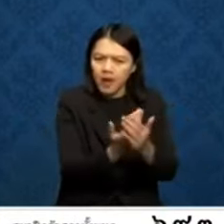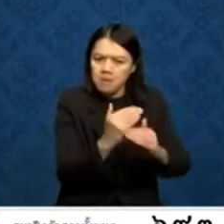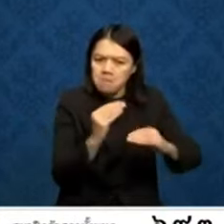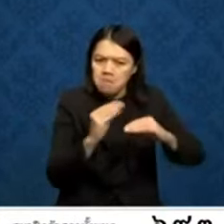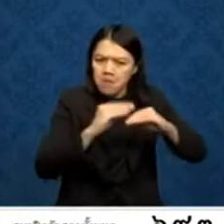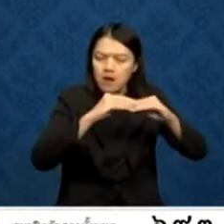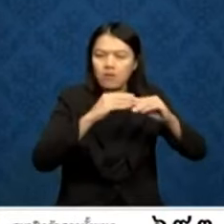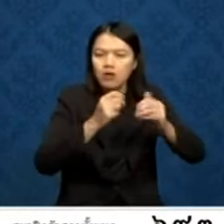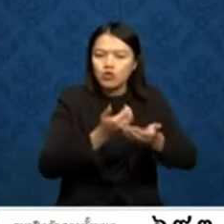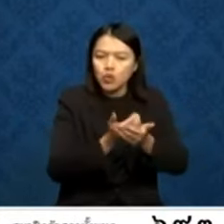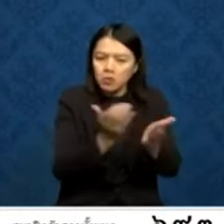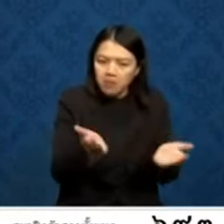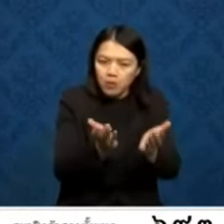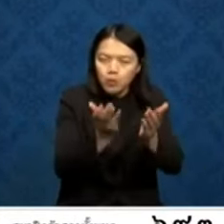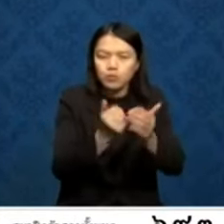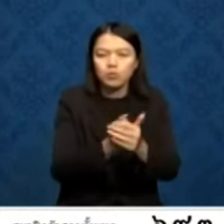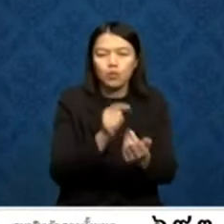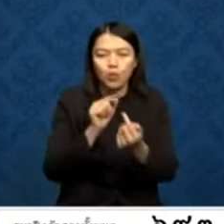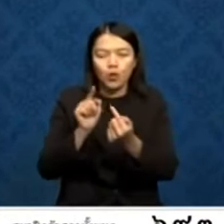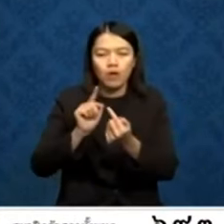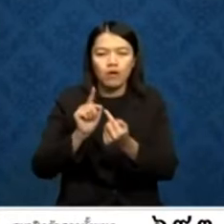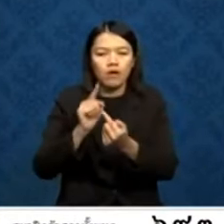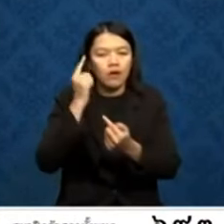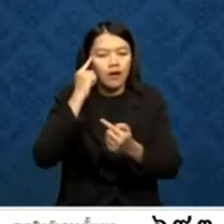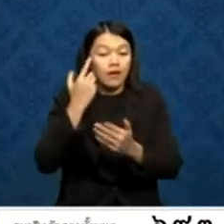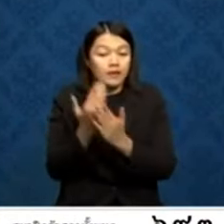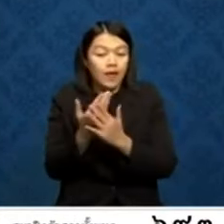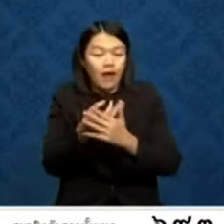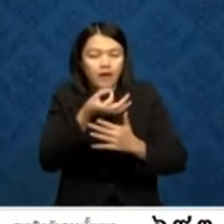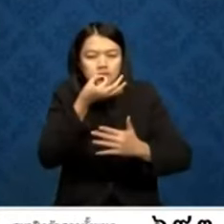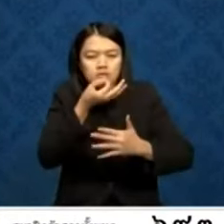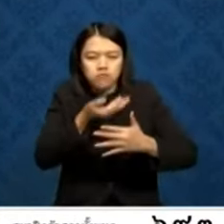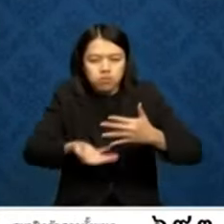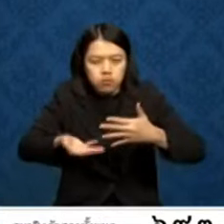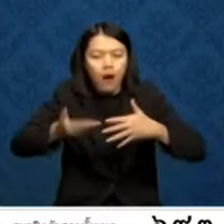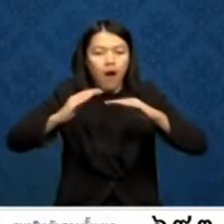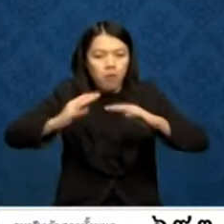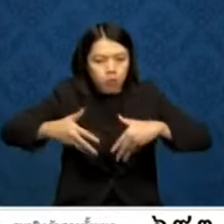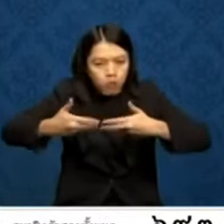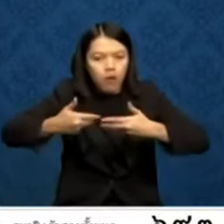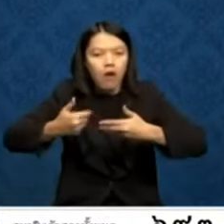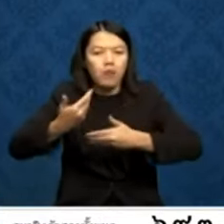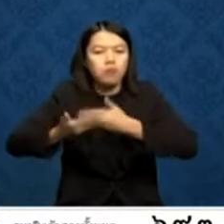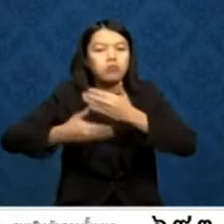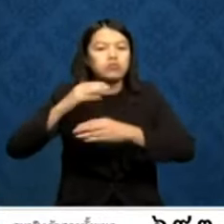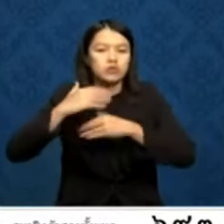ลการเกษตรรวมทั้งเพื่อยกระดับรายได้ของเกษตรกร